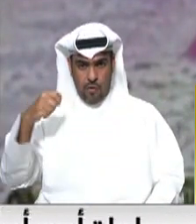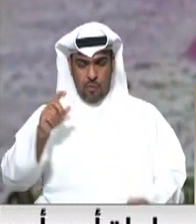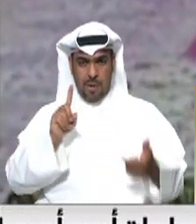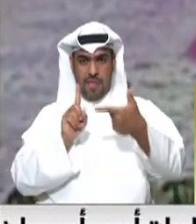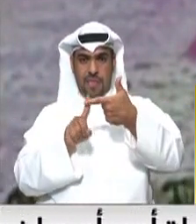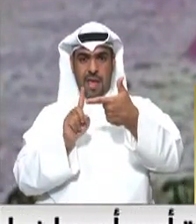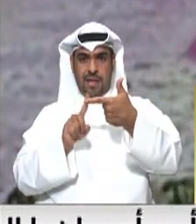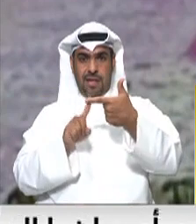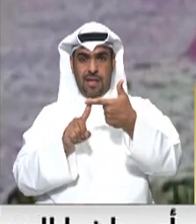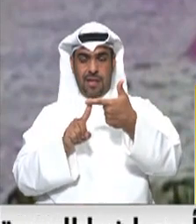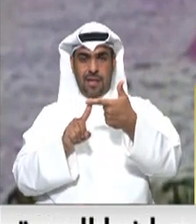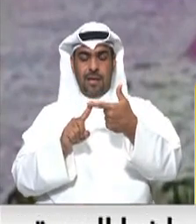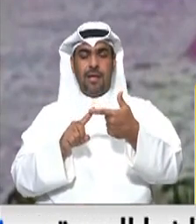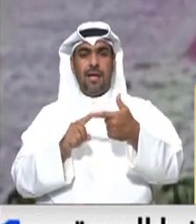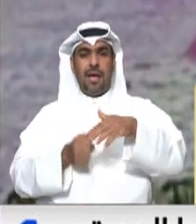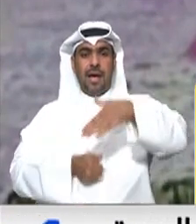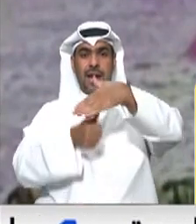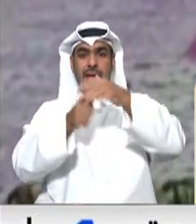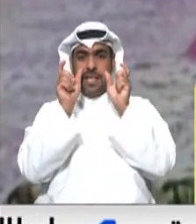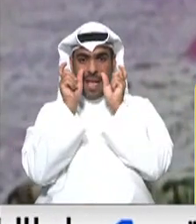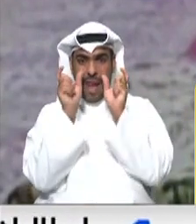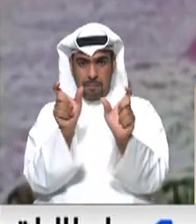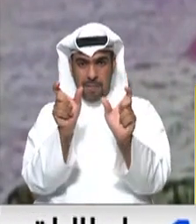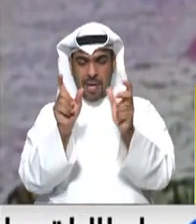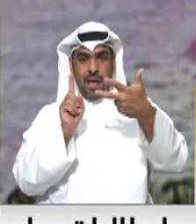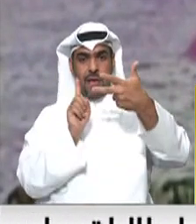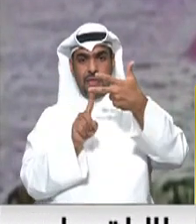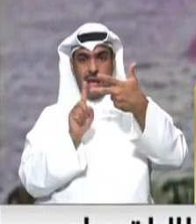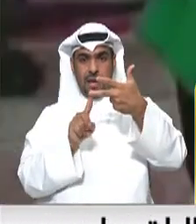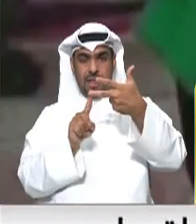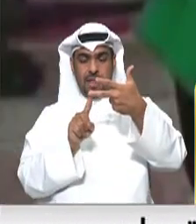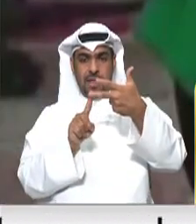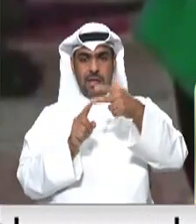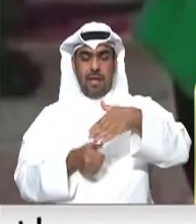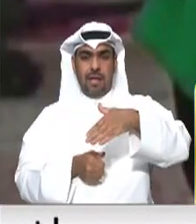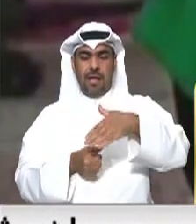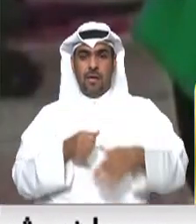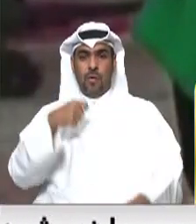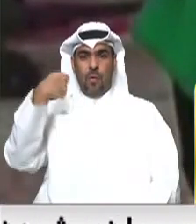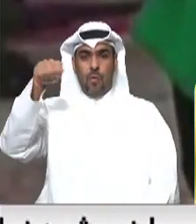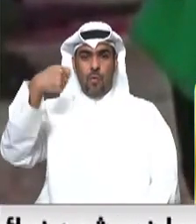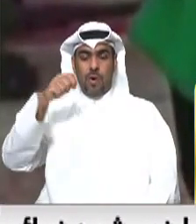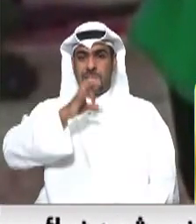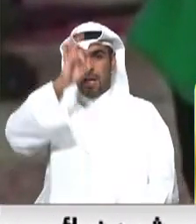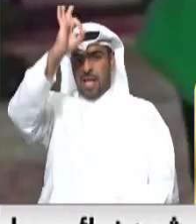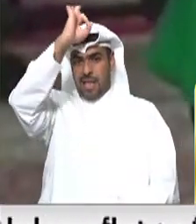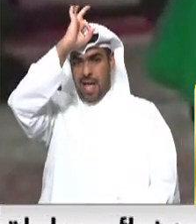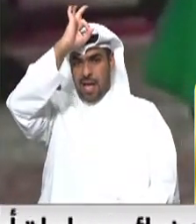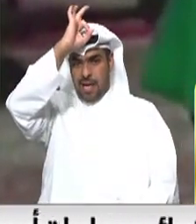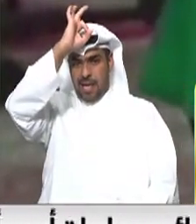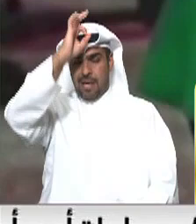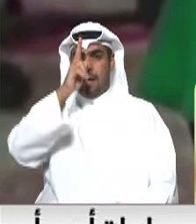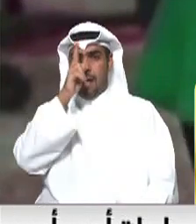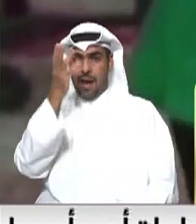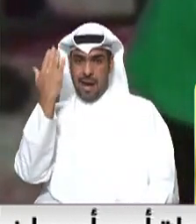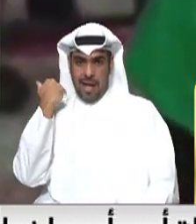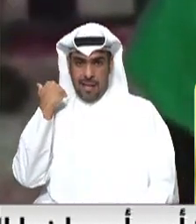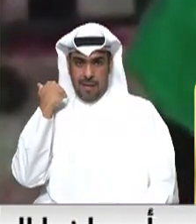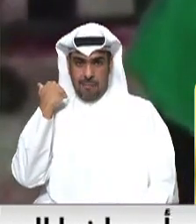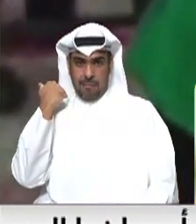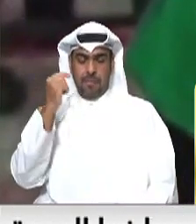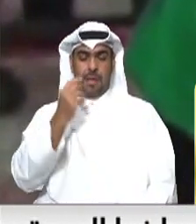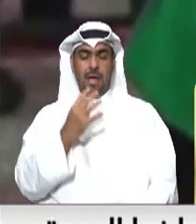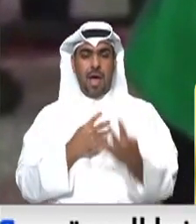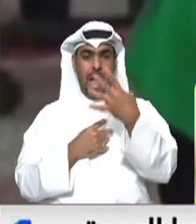سعيد جليلي ووزير الداخلية الإيراني الأسبق مصطفى بور محمدي المحسوبون على التيار المحافظ،